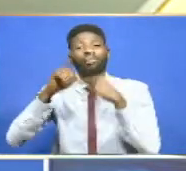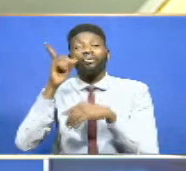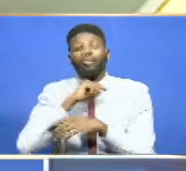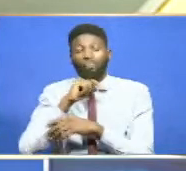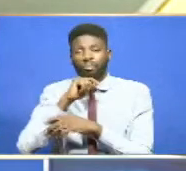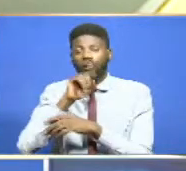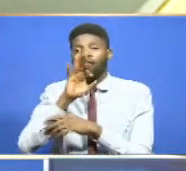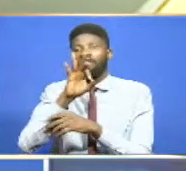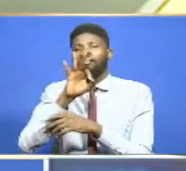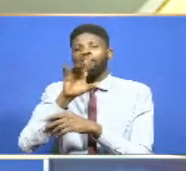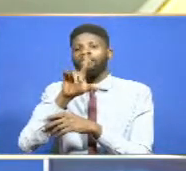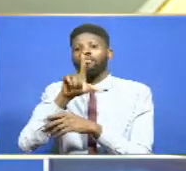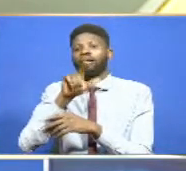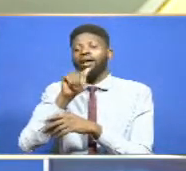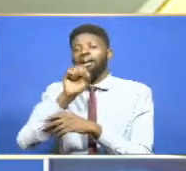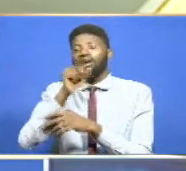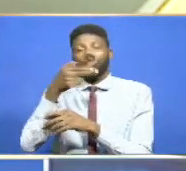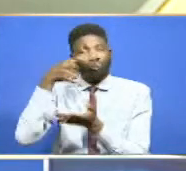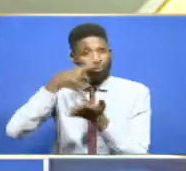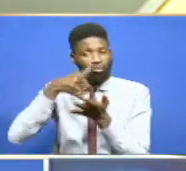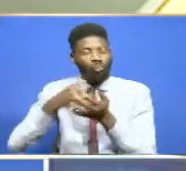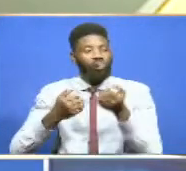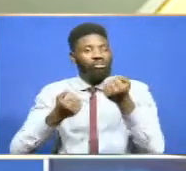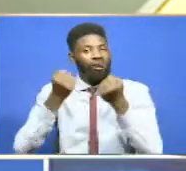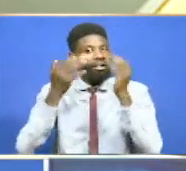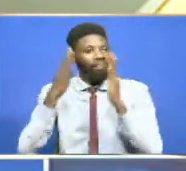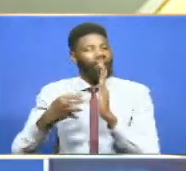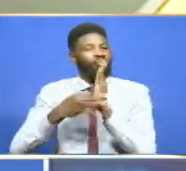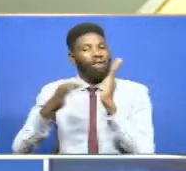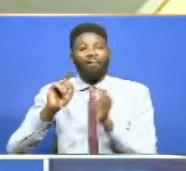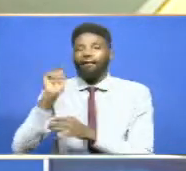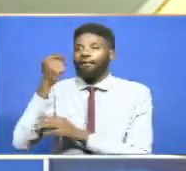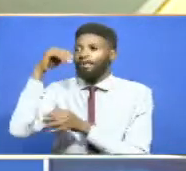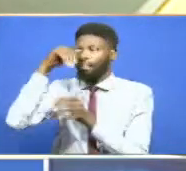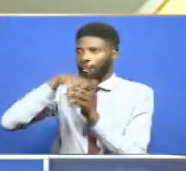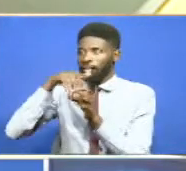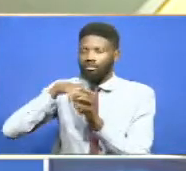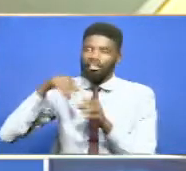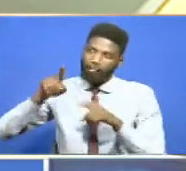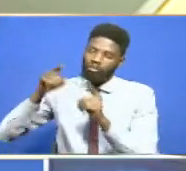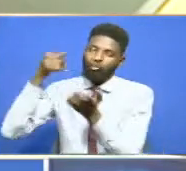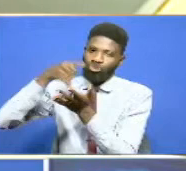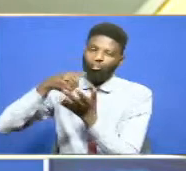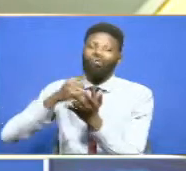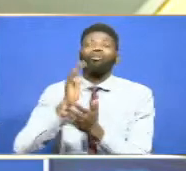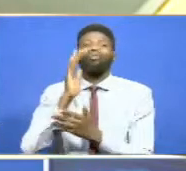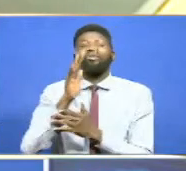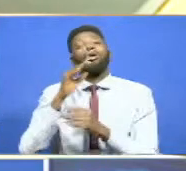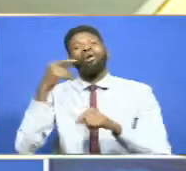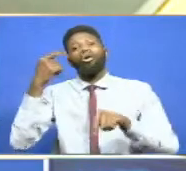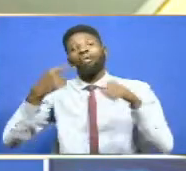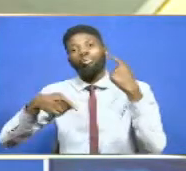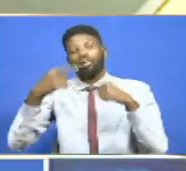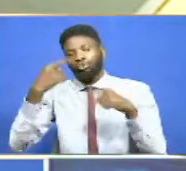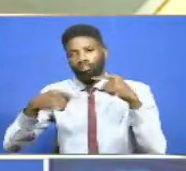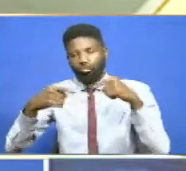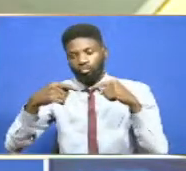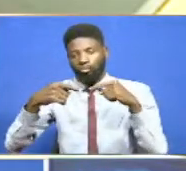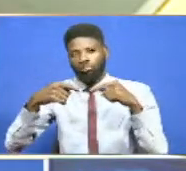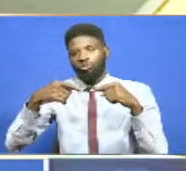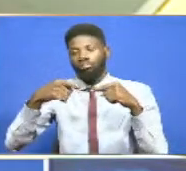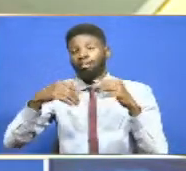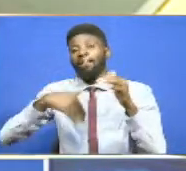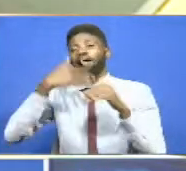Flash Tundo ni miongoni mwa madereva hao mashuhuri wa humu nchini watakao shiriki kwenye mashindano hayo mwishoni mwa juma